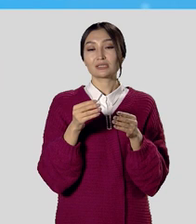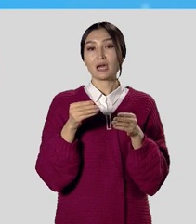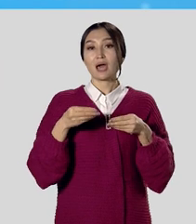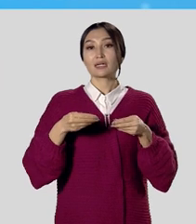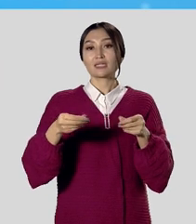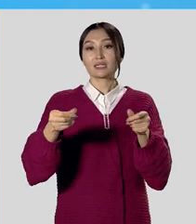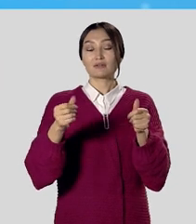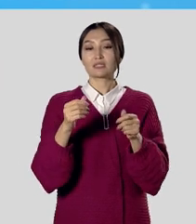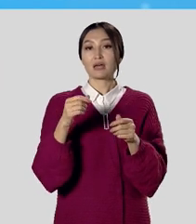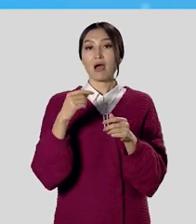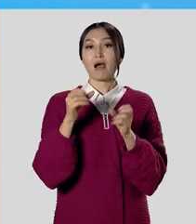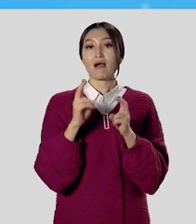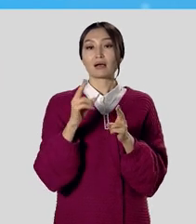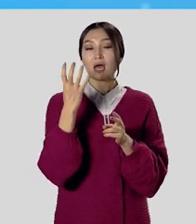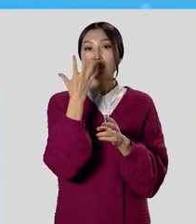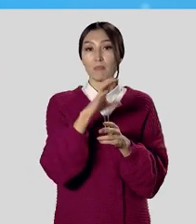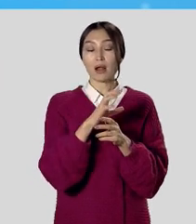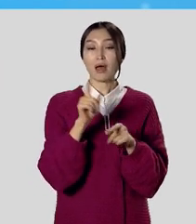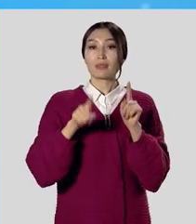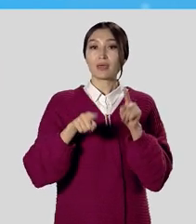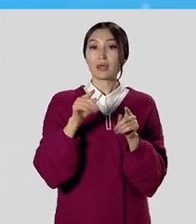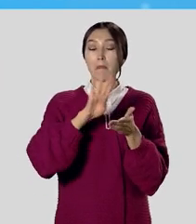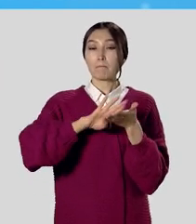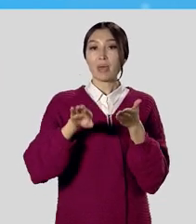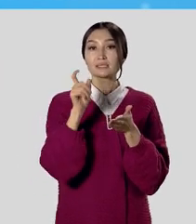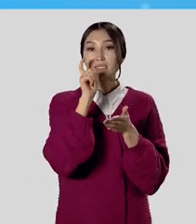тепла. Некоторые процессы